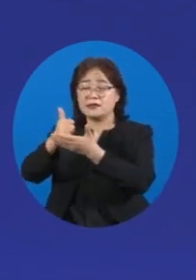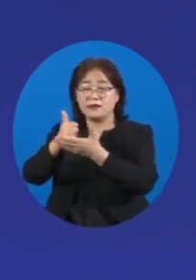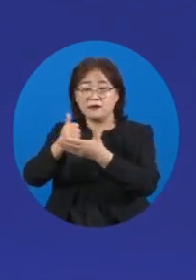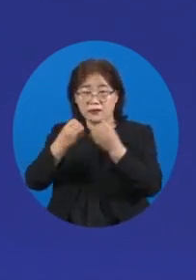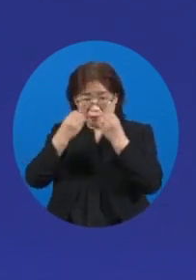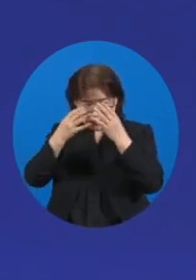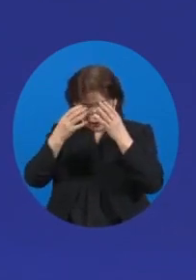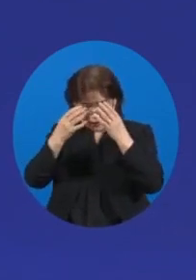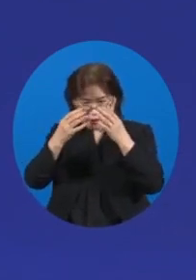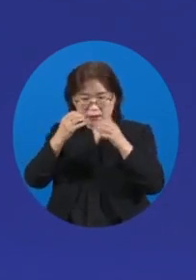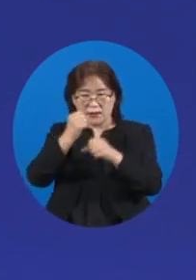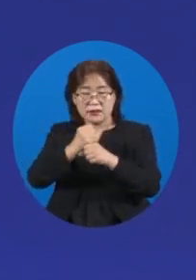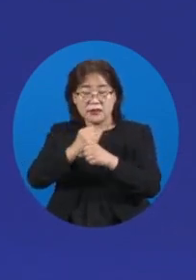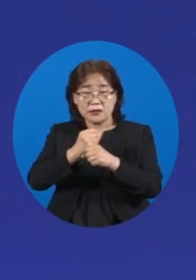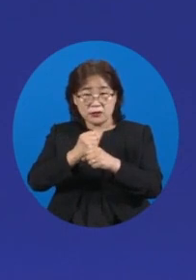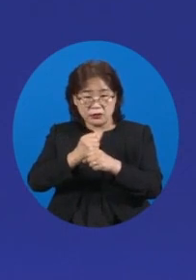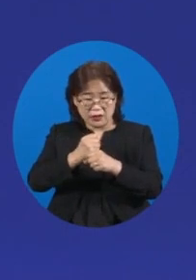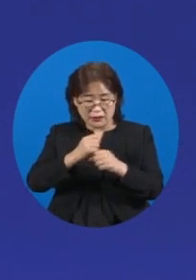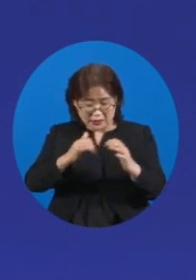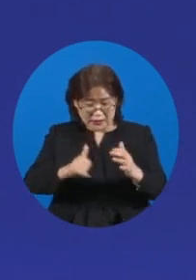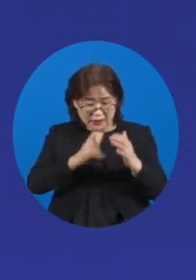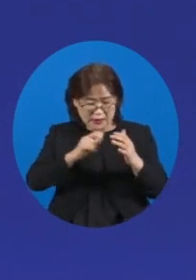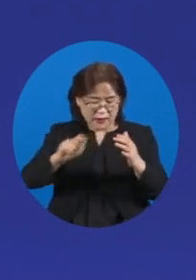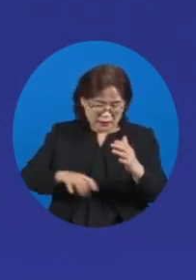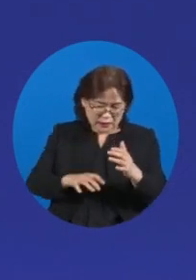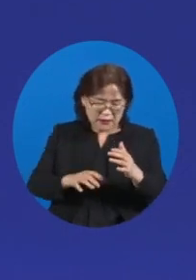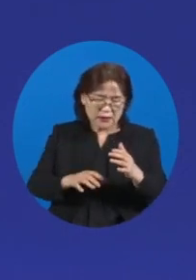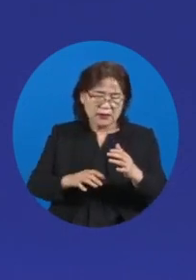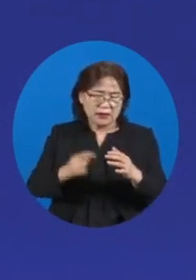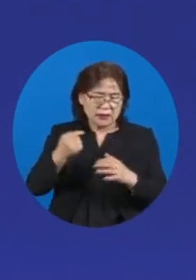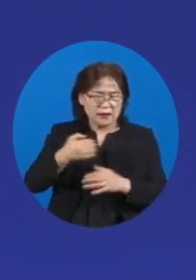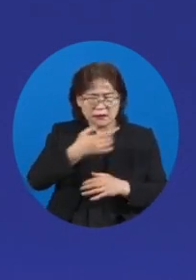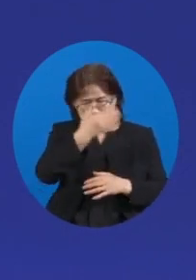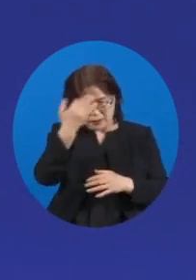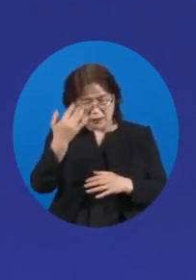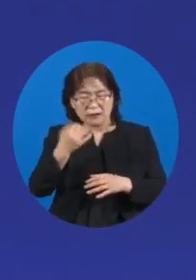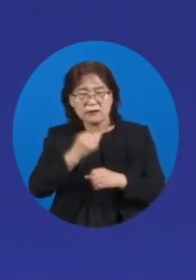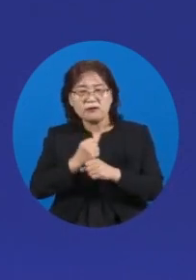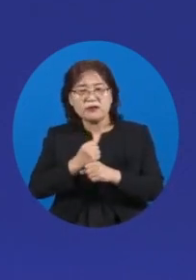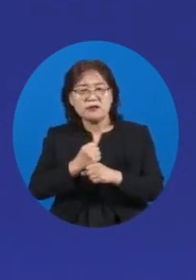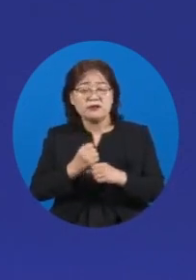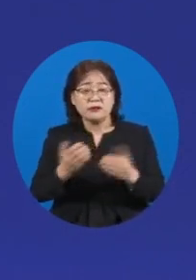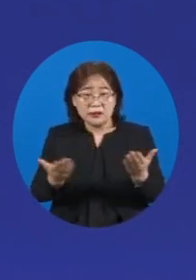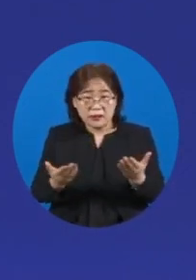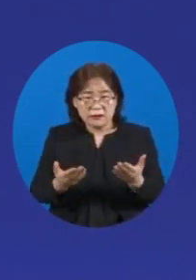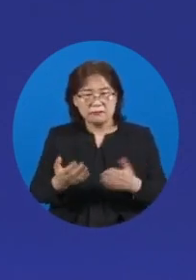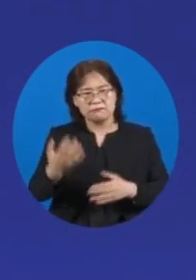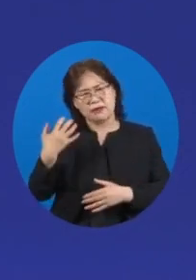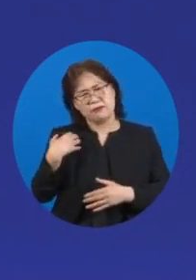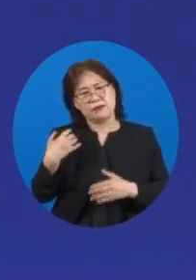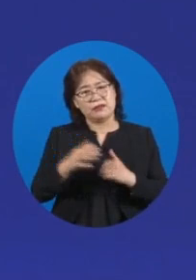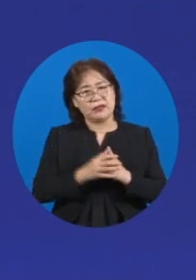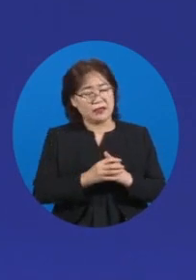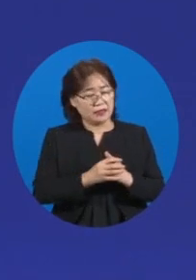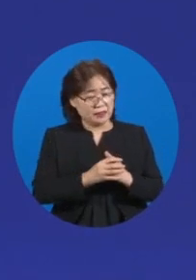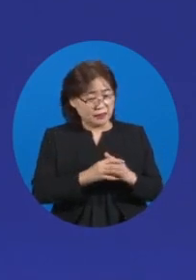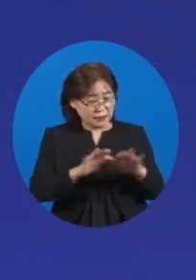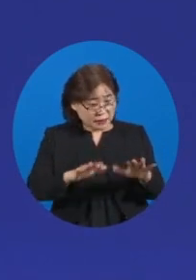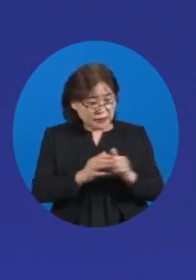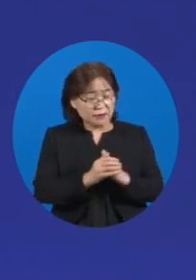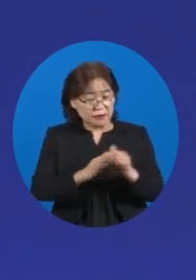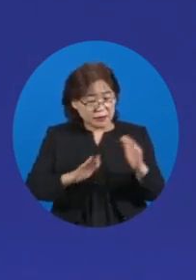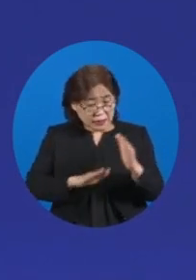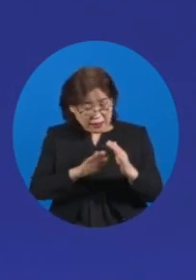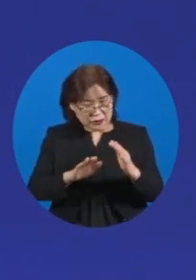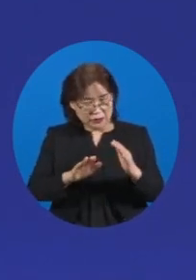세상을 도 가꾸기 위해서 일을 해야 됩니다 현실적으로 는요 근데 가족들의 부양과 그리고